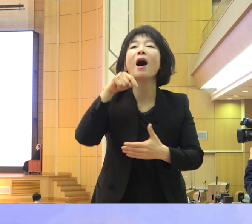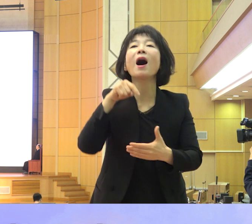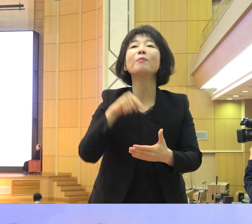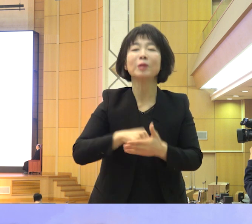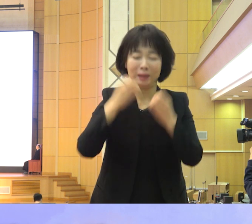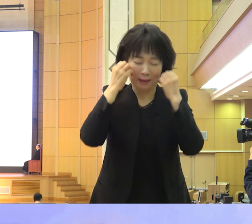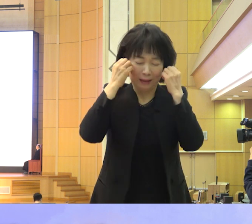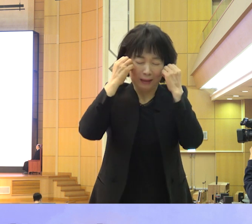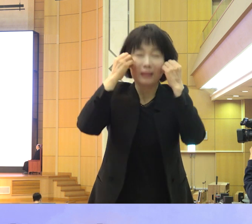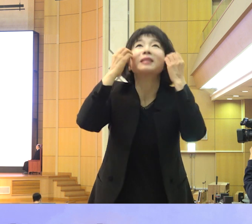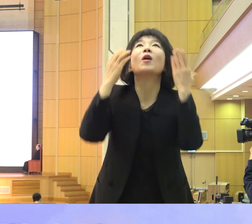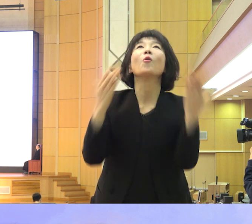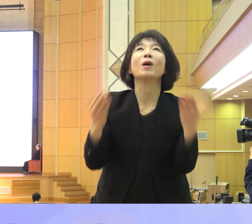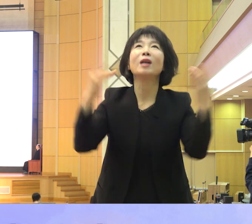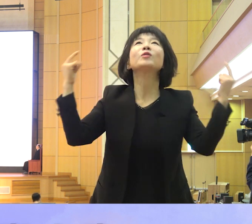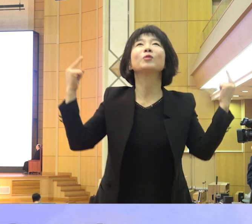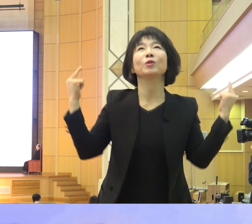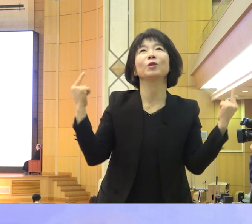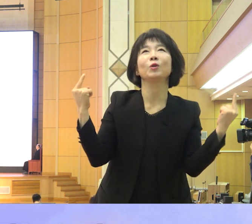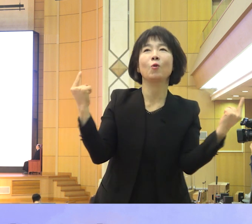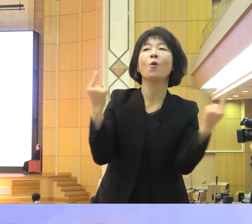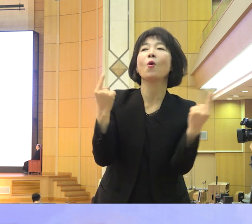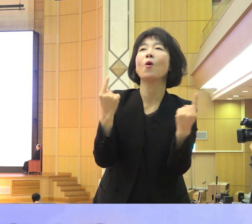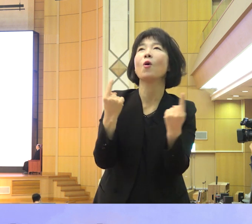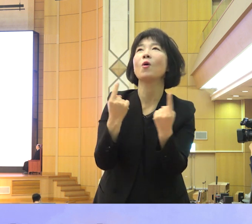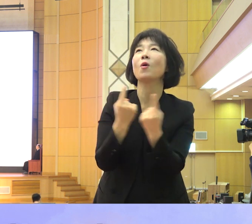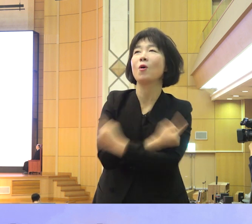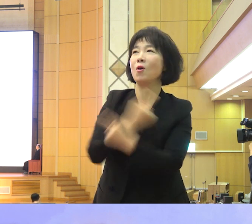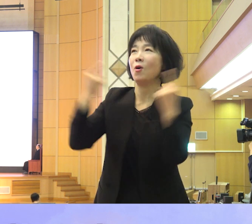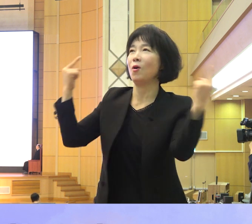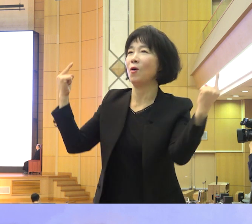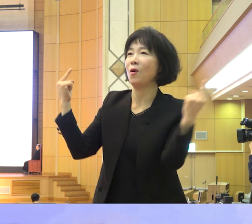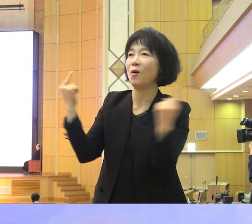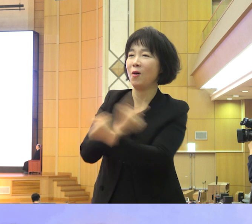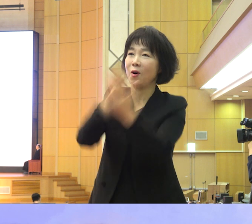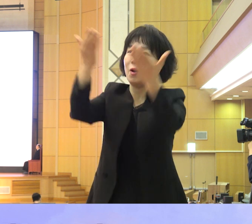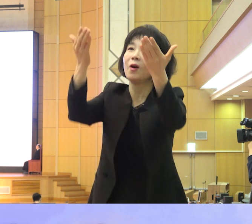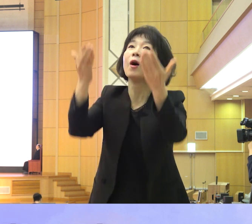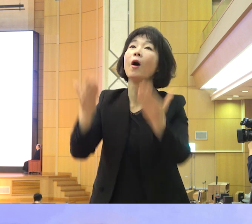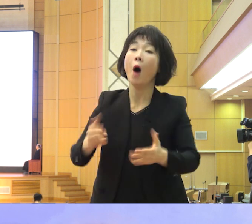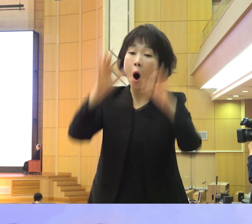내 맘을 고치시고